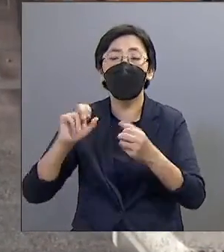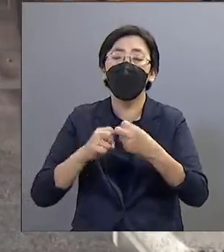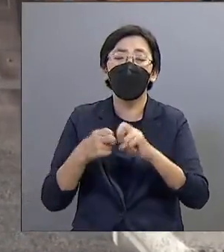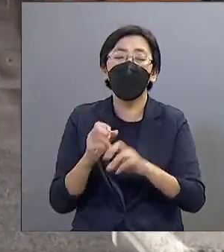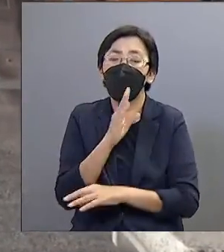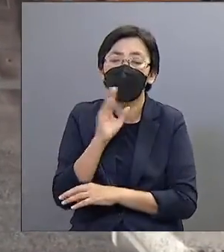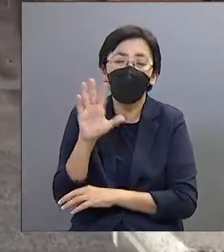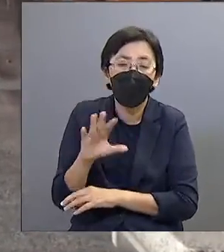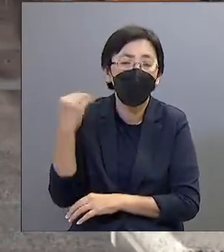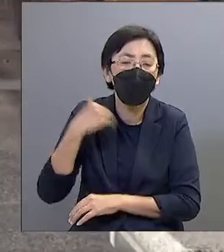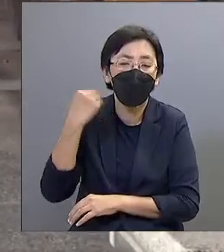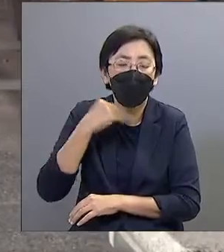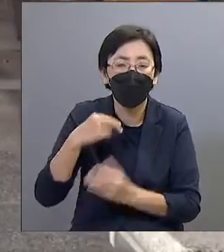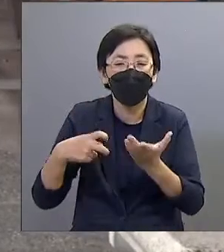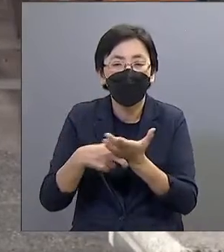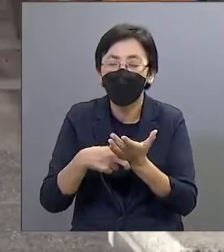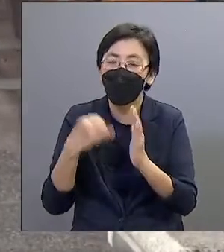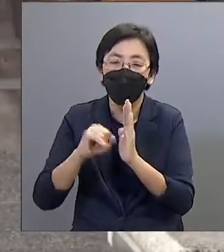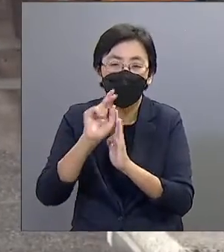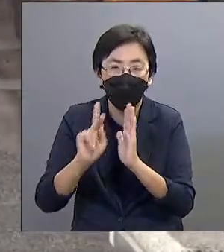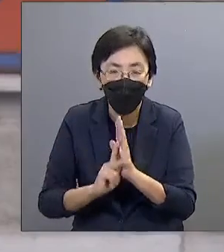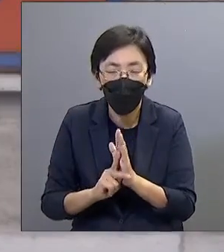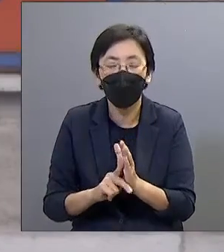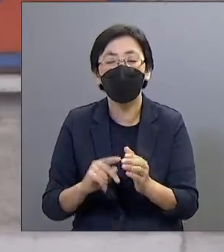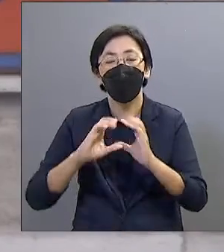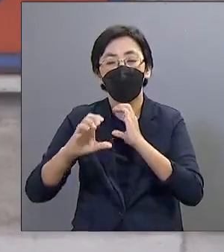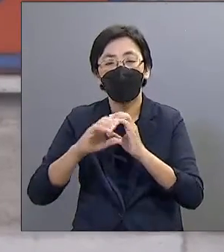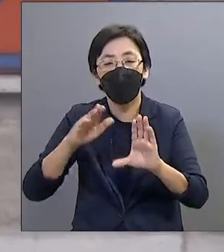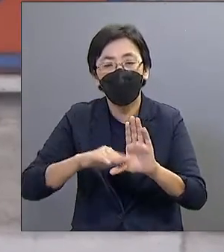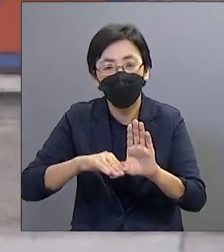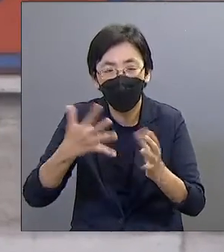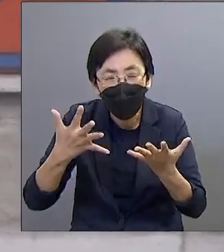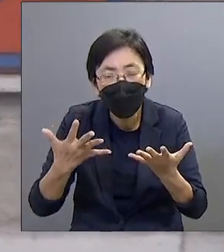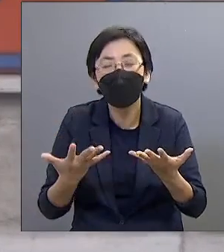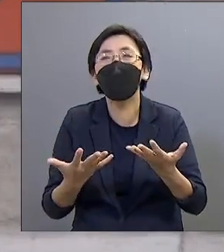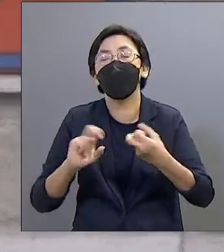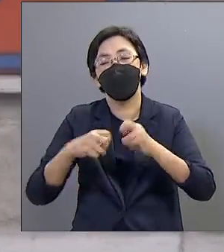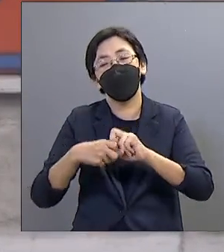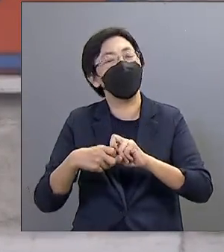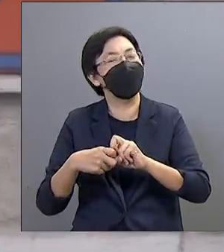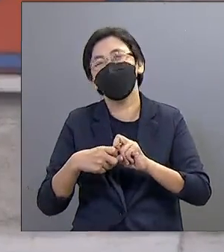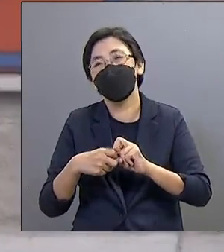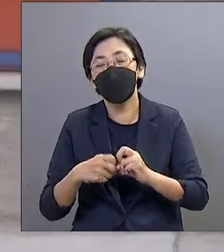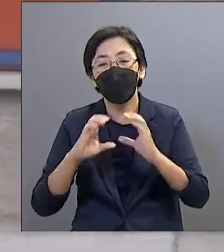ลักษณะนี้ตั๋วผีรถที่ไม่ได้ลงทะเบียนเกิดขึ้นยาวนานทัวร์เถื่อน